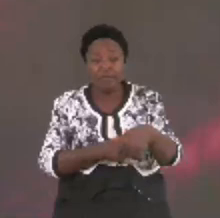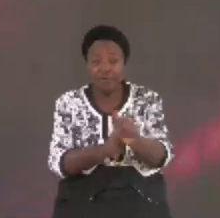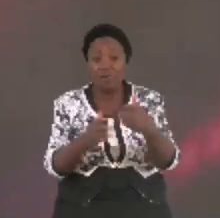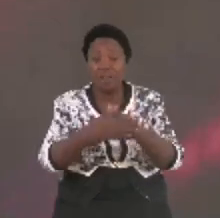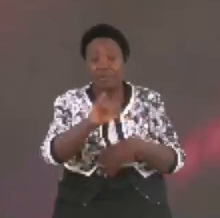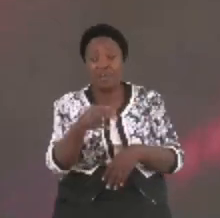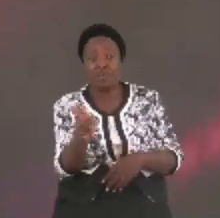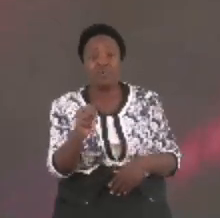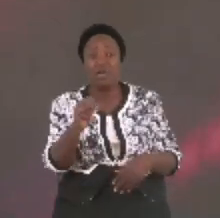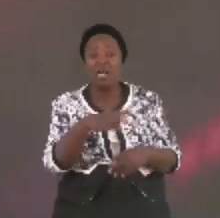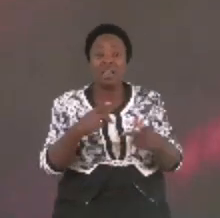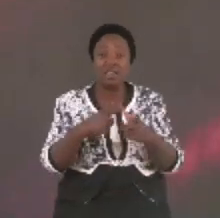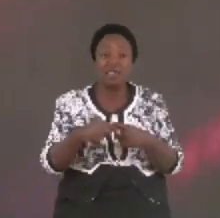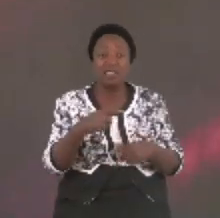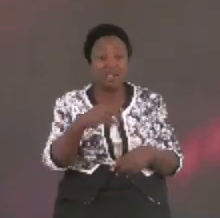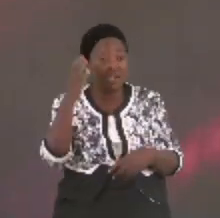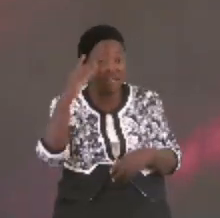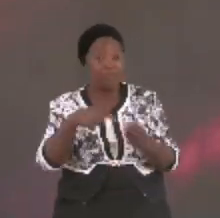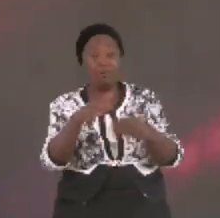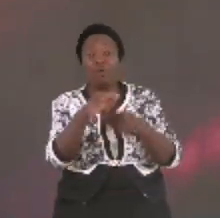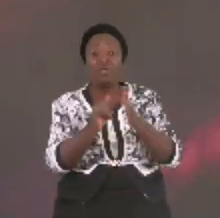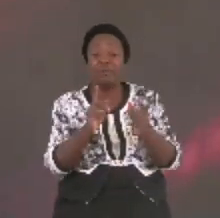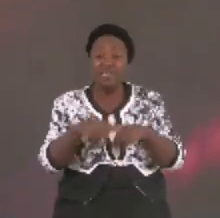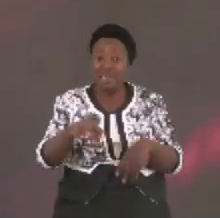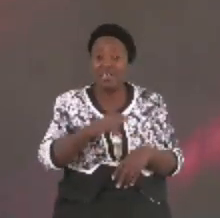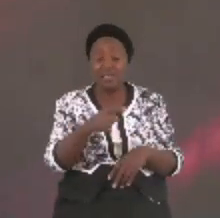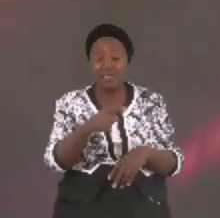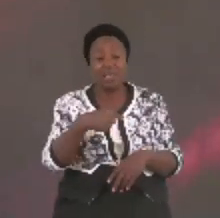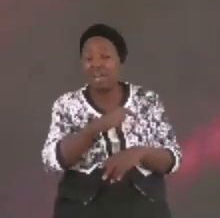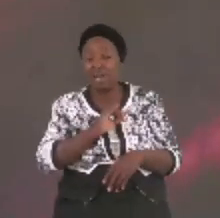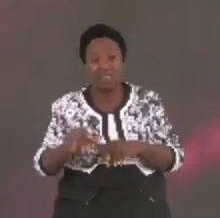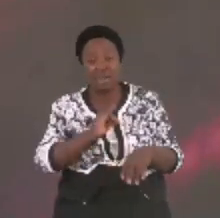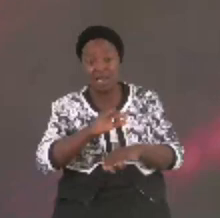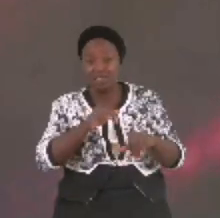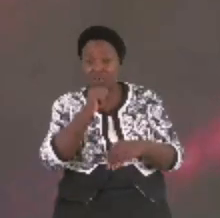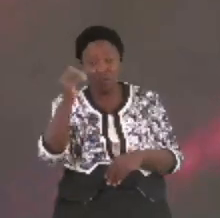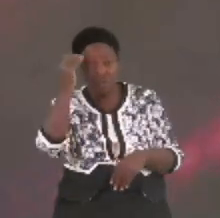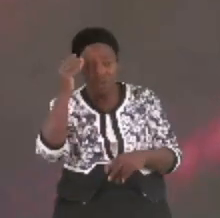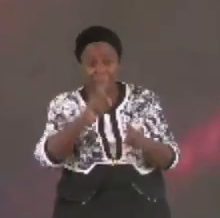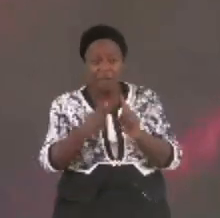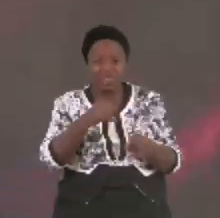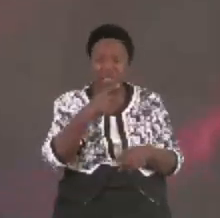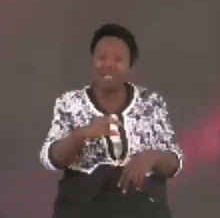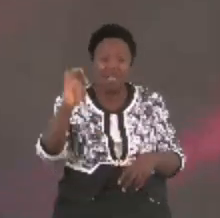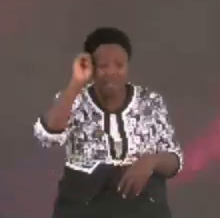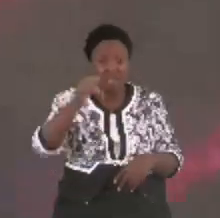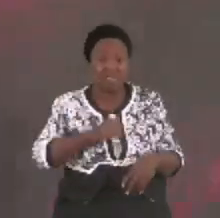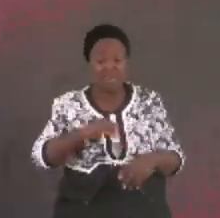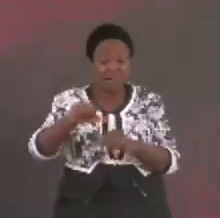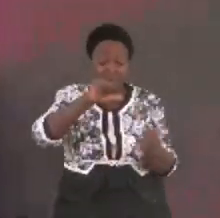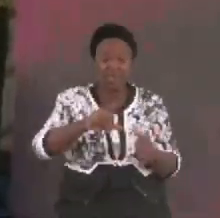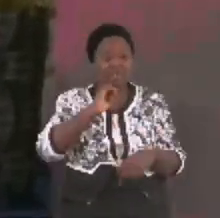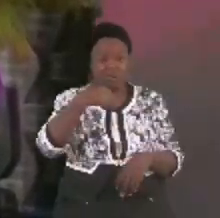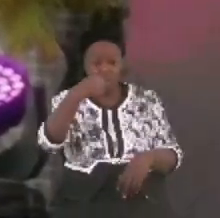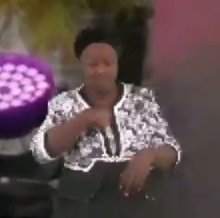Il a parlé de Jésus-Christ. Il a dit, je ne savais pas. Celui qui m'a envoyé le baptiser m'a dit, celui sur